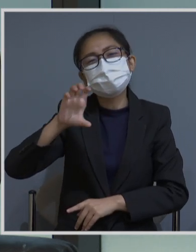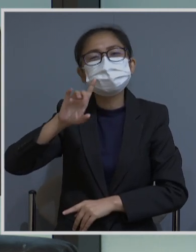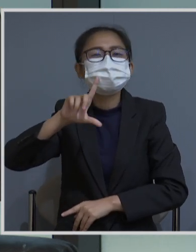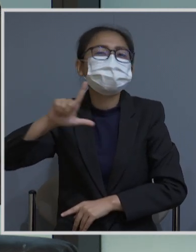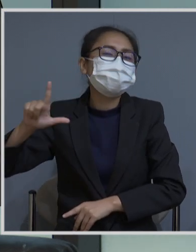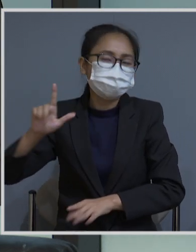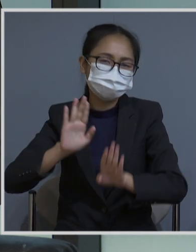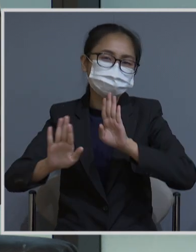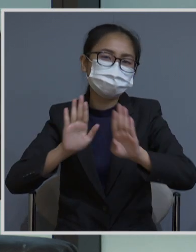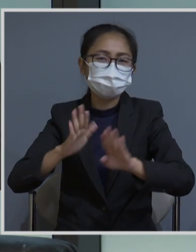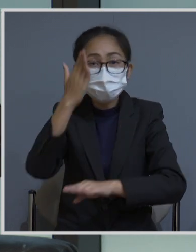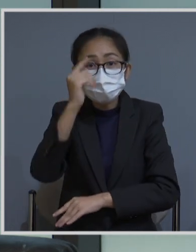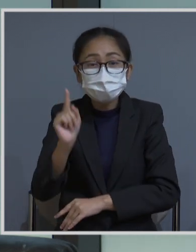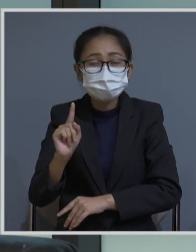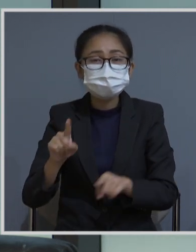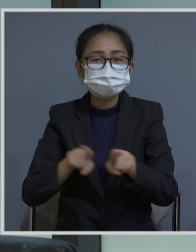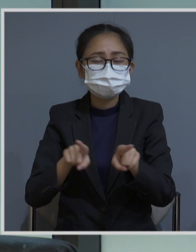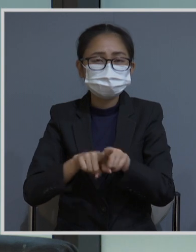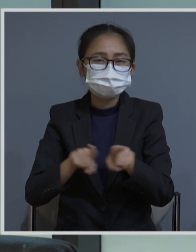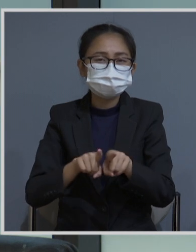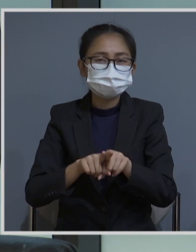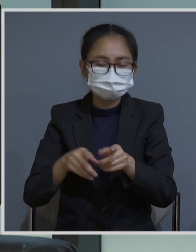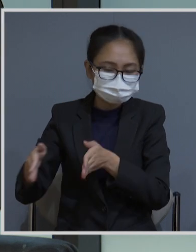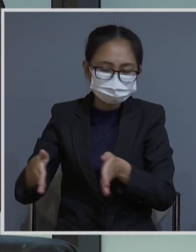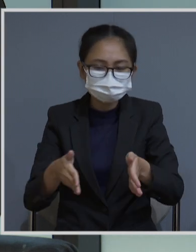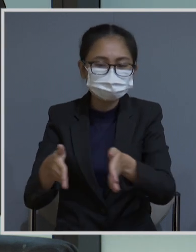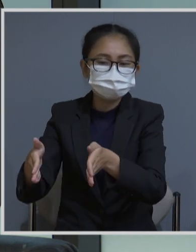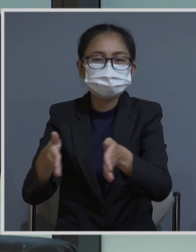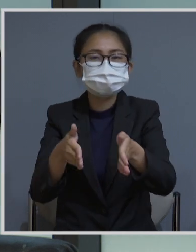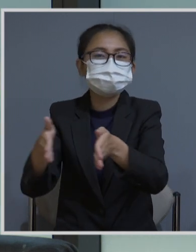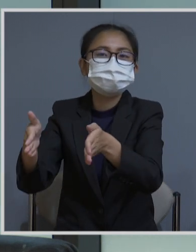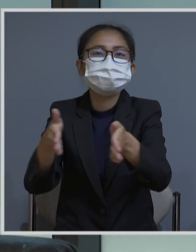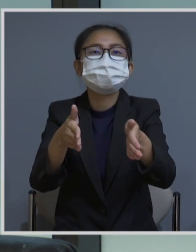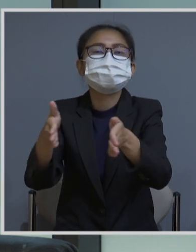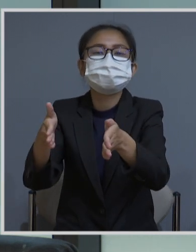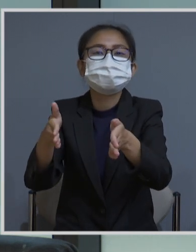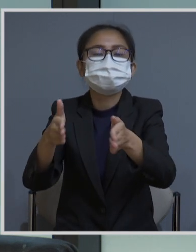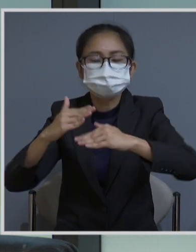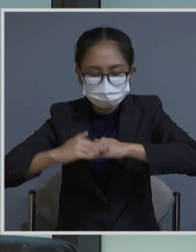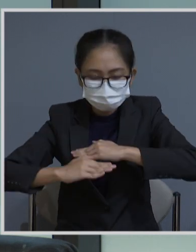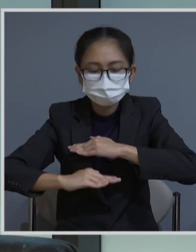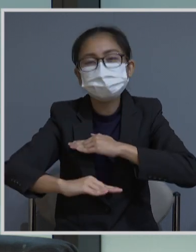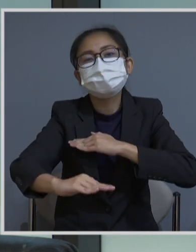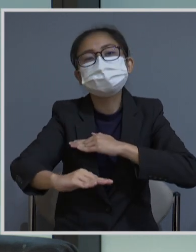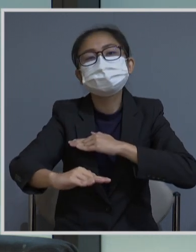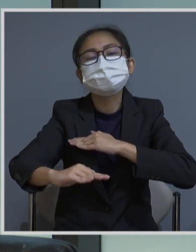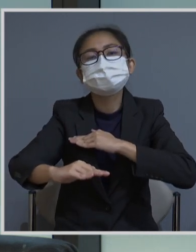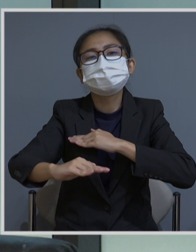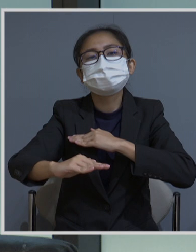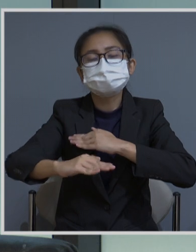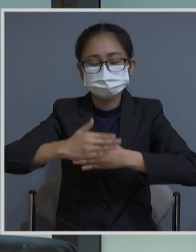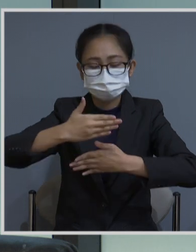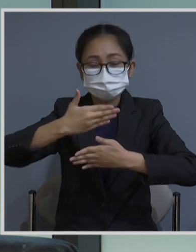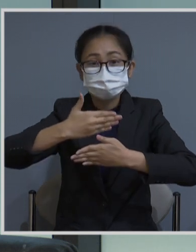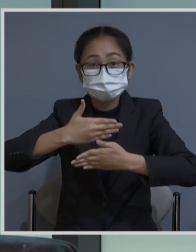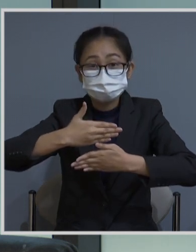เท่าที่เจ้าหน้าที่ที่แจ้งว่ามันเป็นทางฝัดและก็ลาดชันการสร้าง